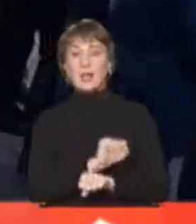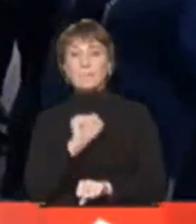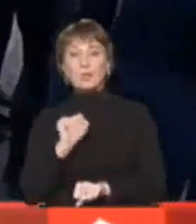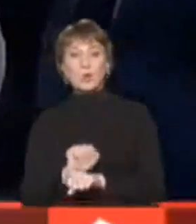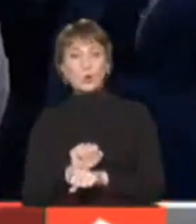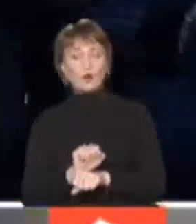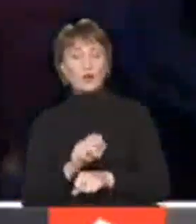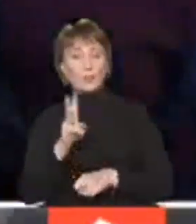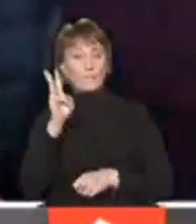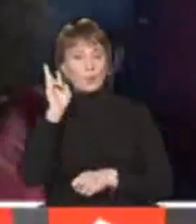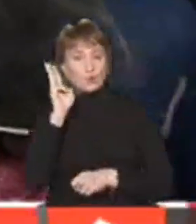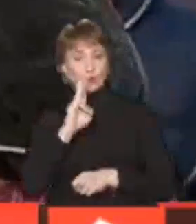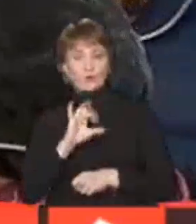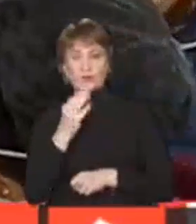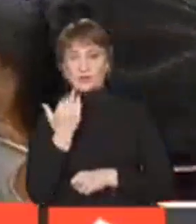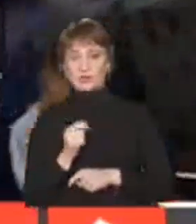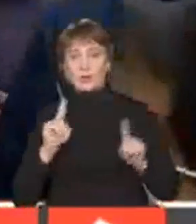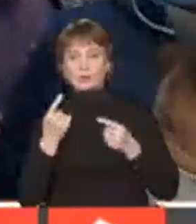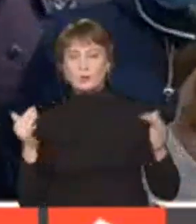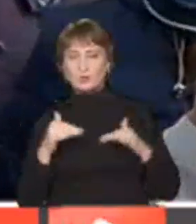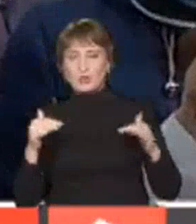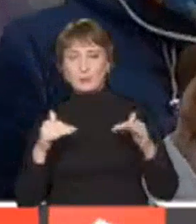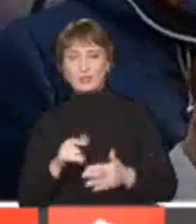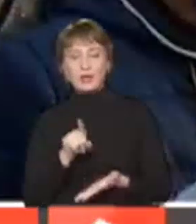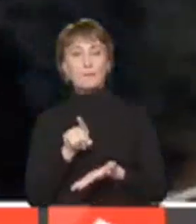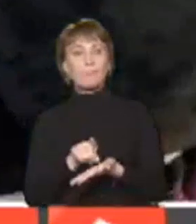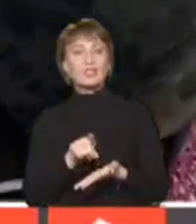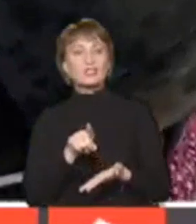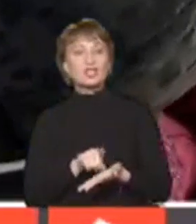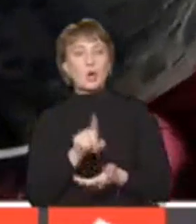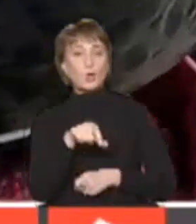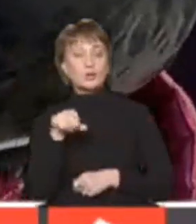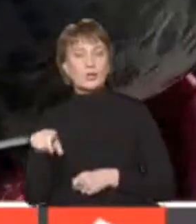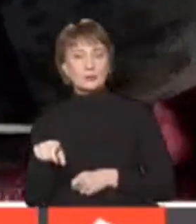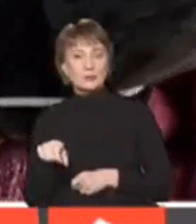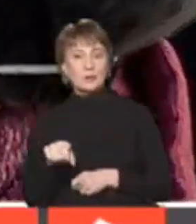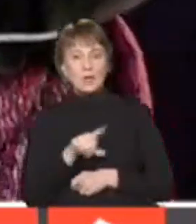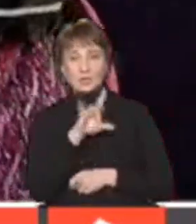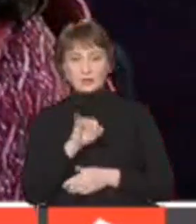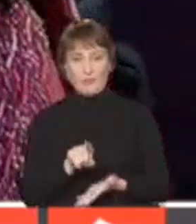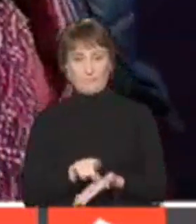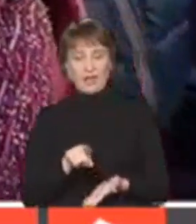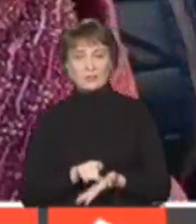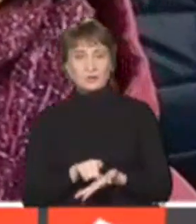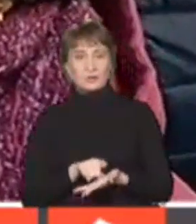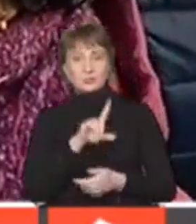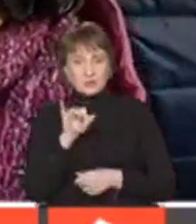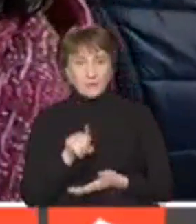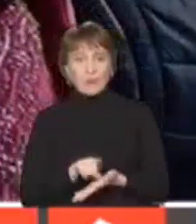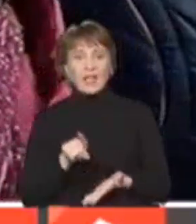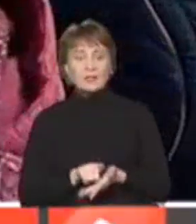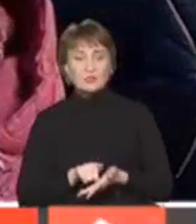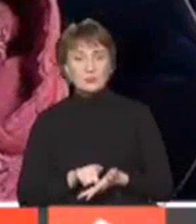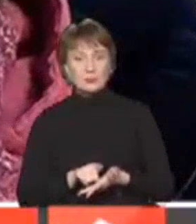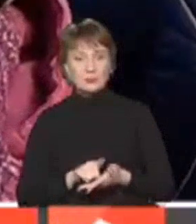Заблокували посольство США. Чому під амбасадою зібралися пенсіонери? Ми за пенсію. За пенсію? Да.